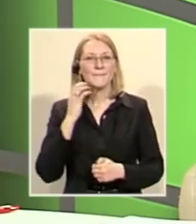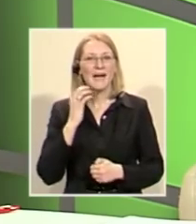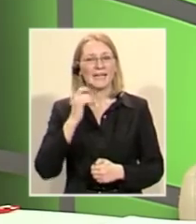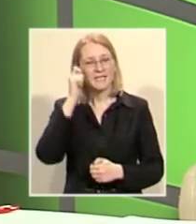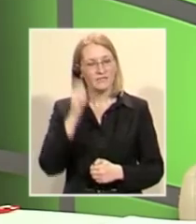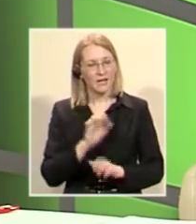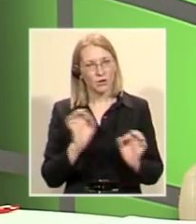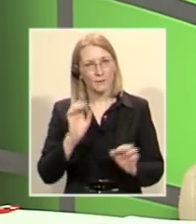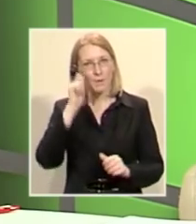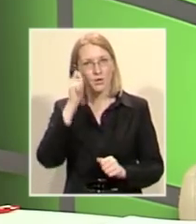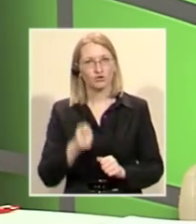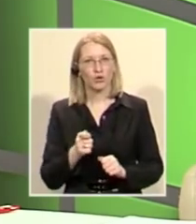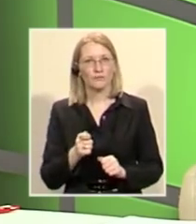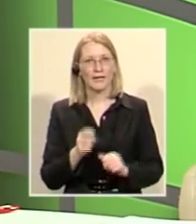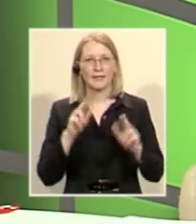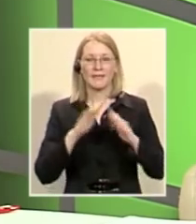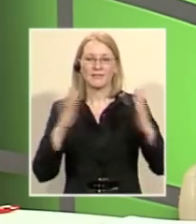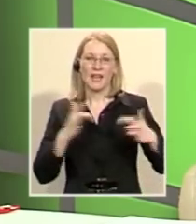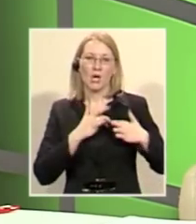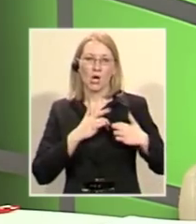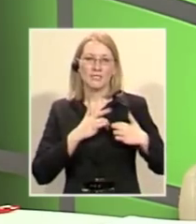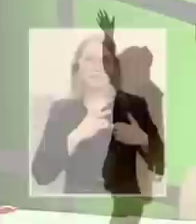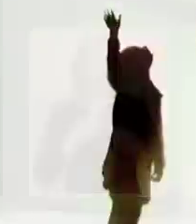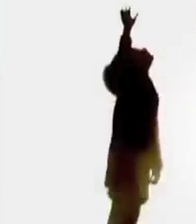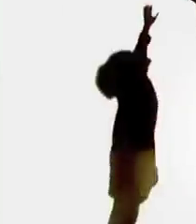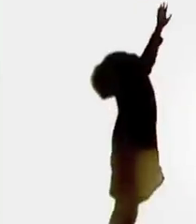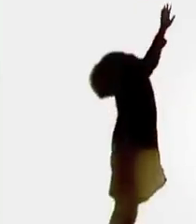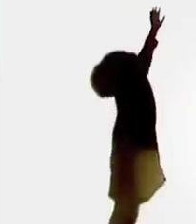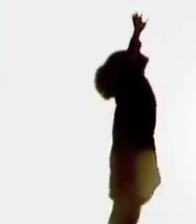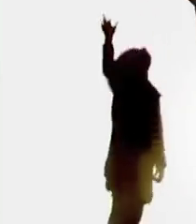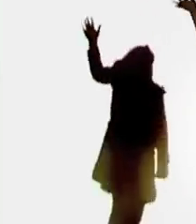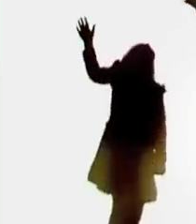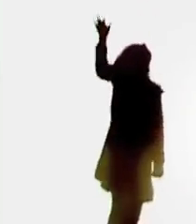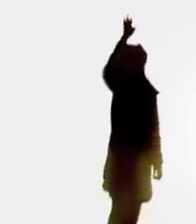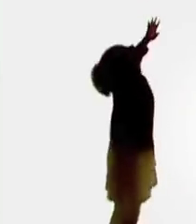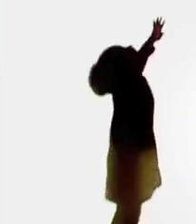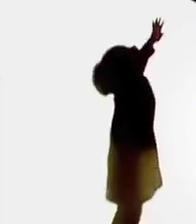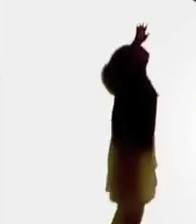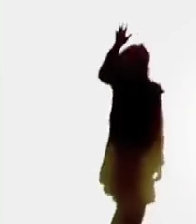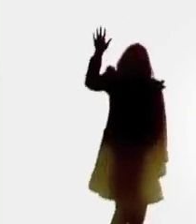poštovanje i imajte veliko srce, bez obzira na sve ostalo. Poštovanje.